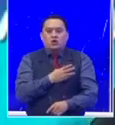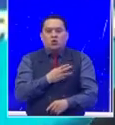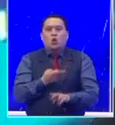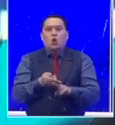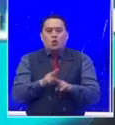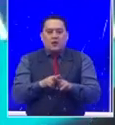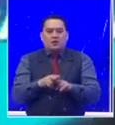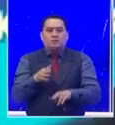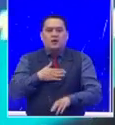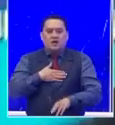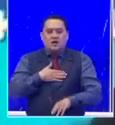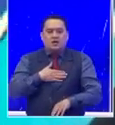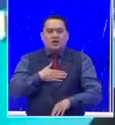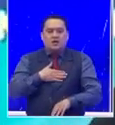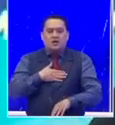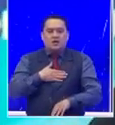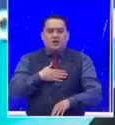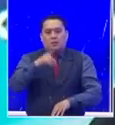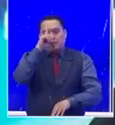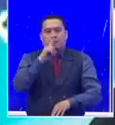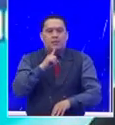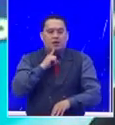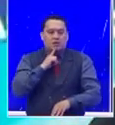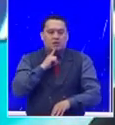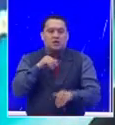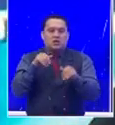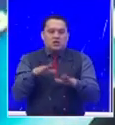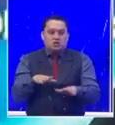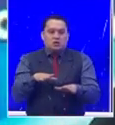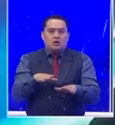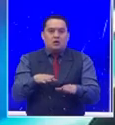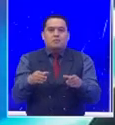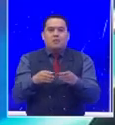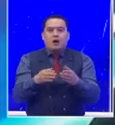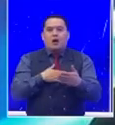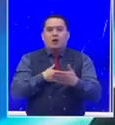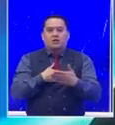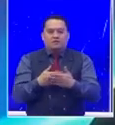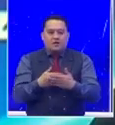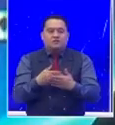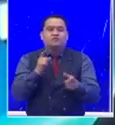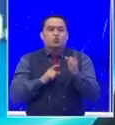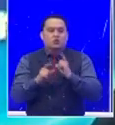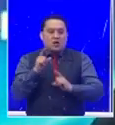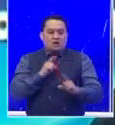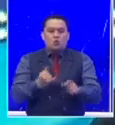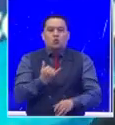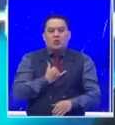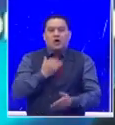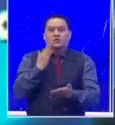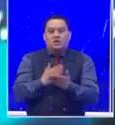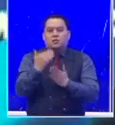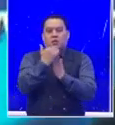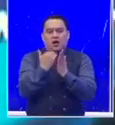того, мы уже где-то месяц назад приняли решение по академической мобильности студентов. Тоже у нас есть такая